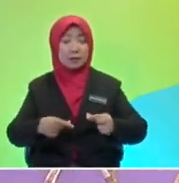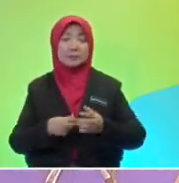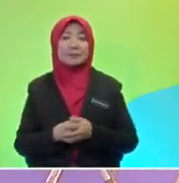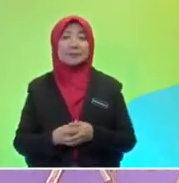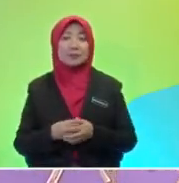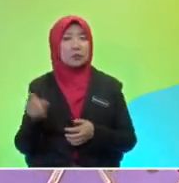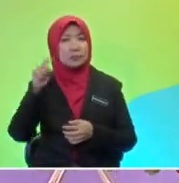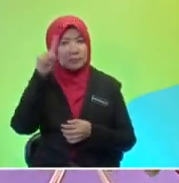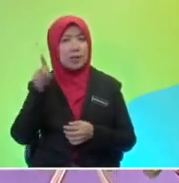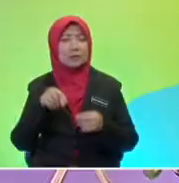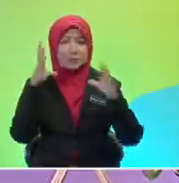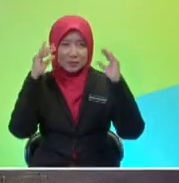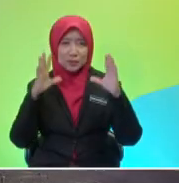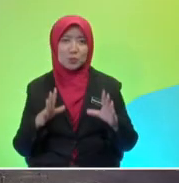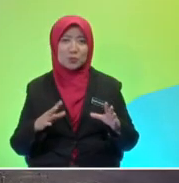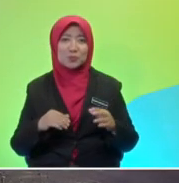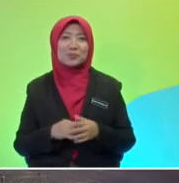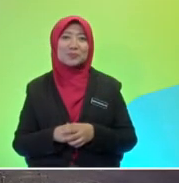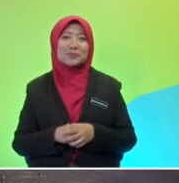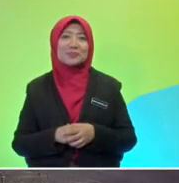macam mana ya